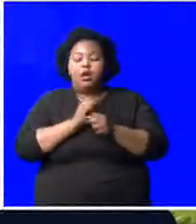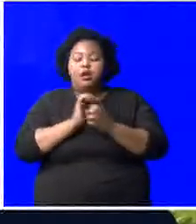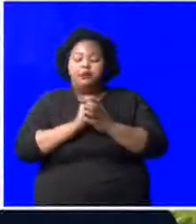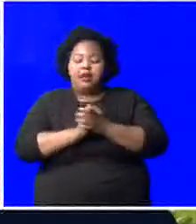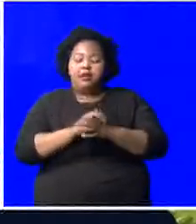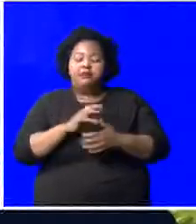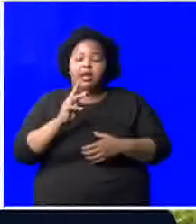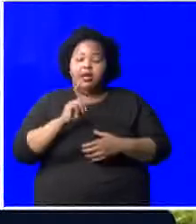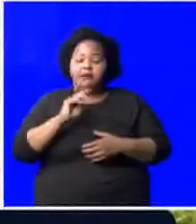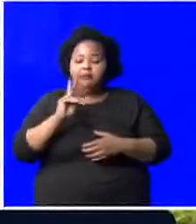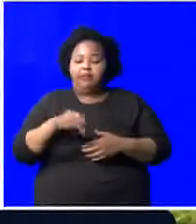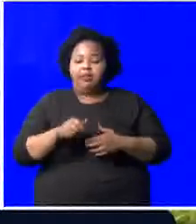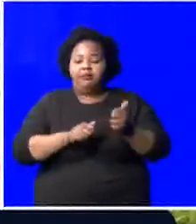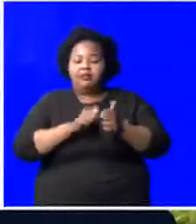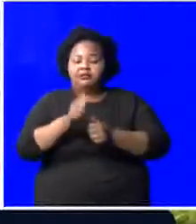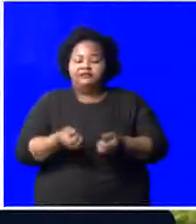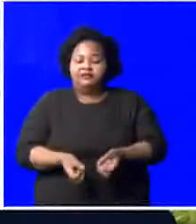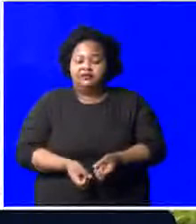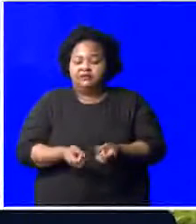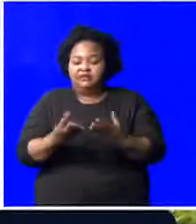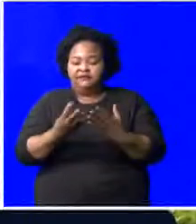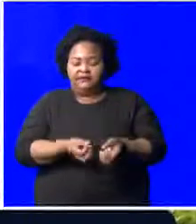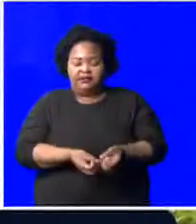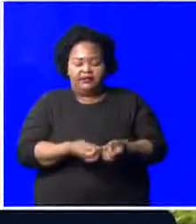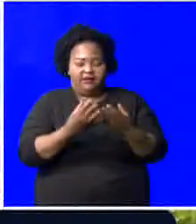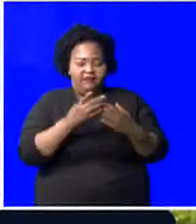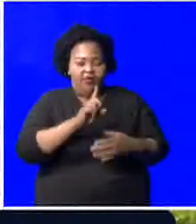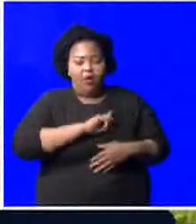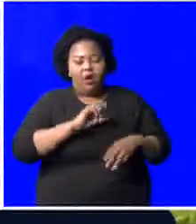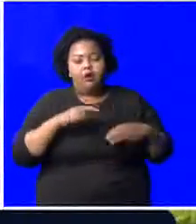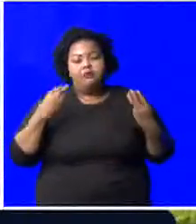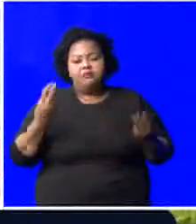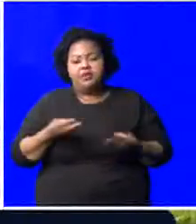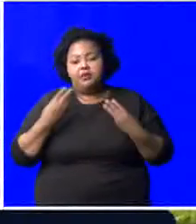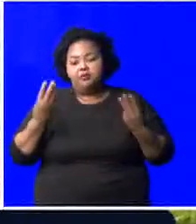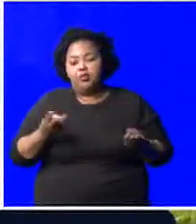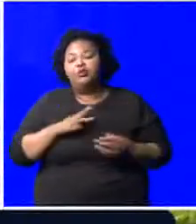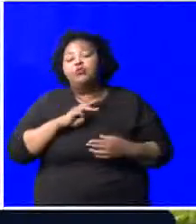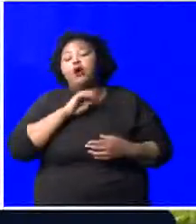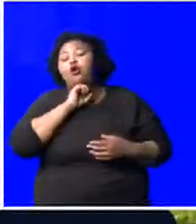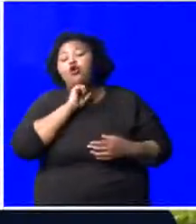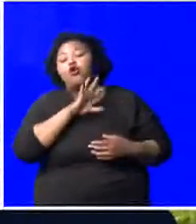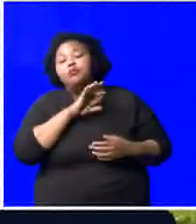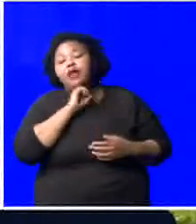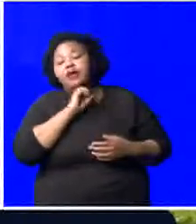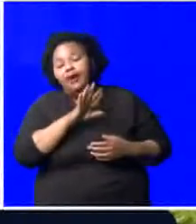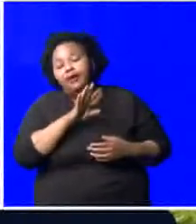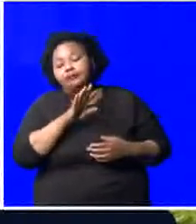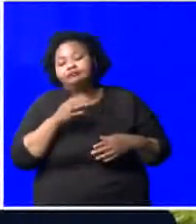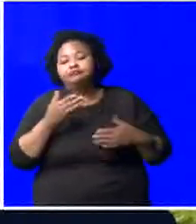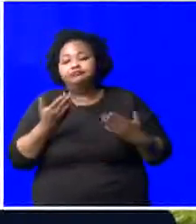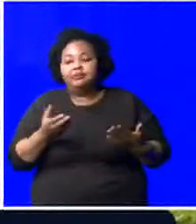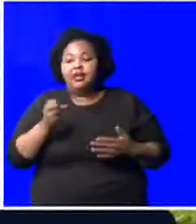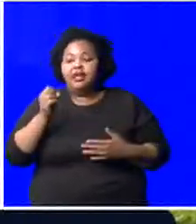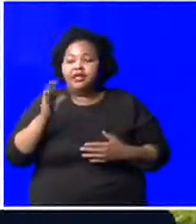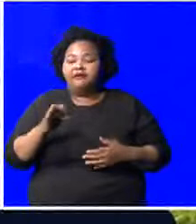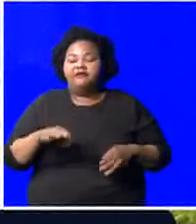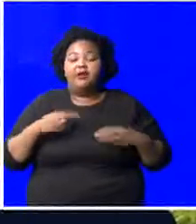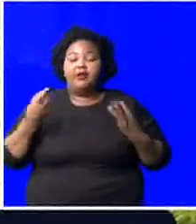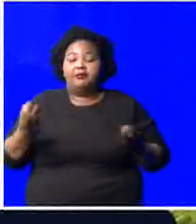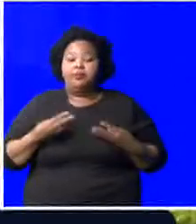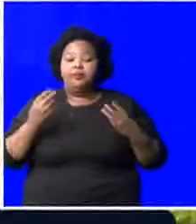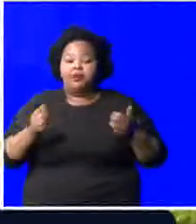Mpangazitha lekungiyona ikhalelwa ngilesive. Sive Mpangazitha nasingathola i service